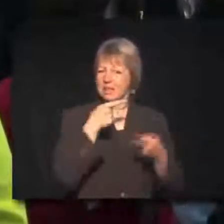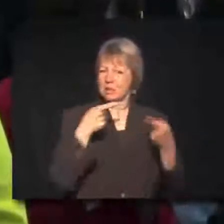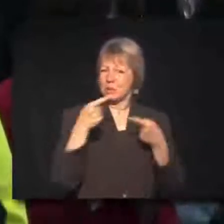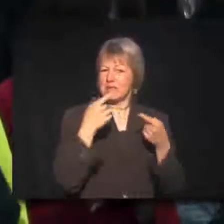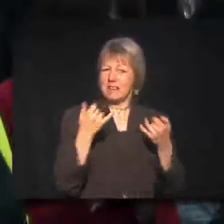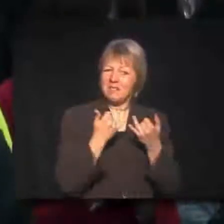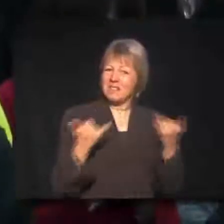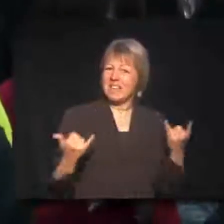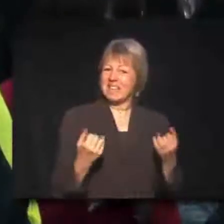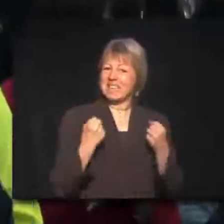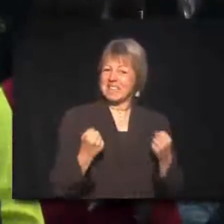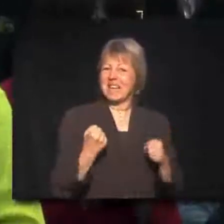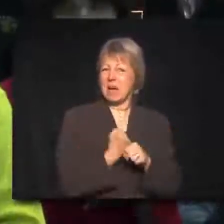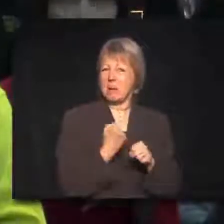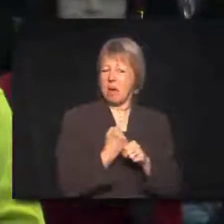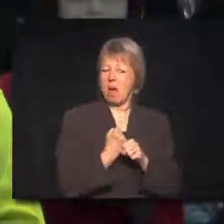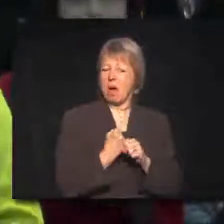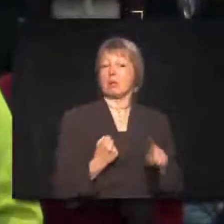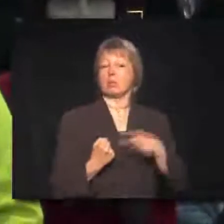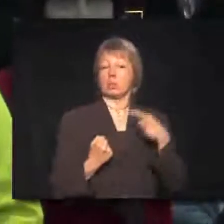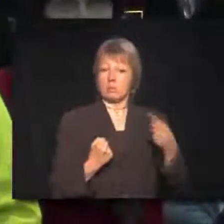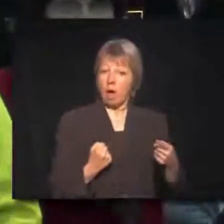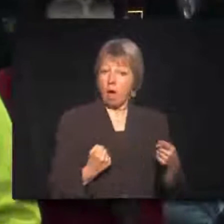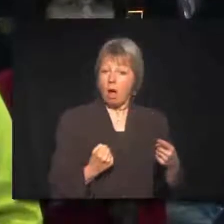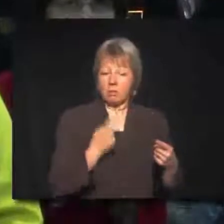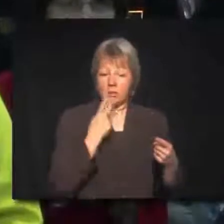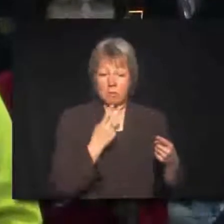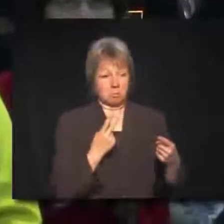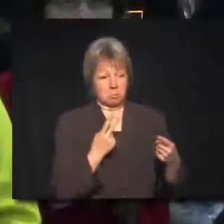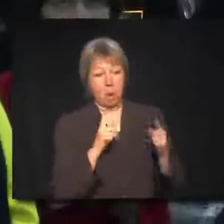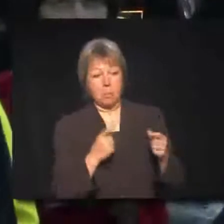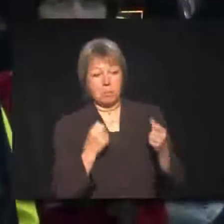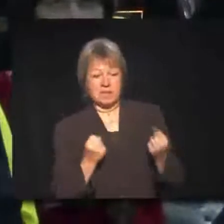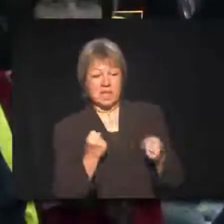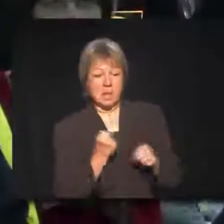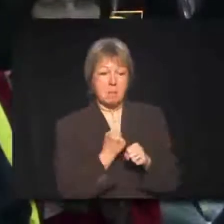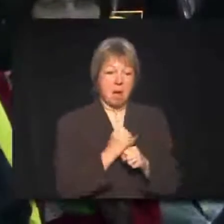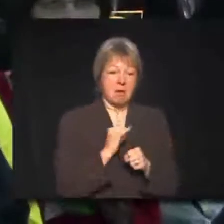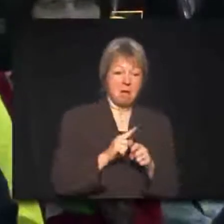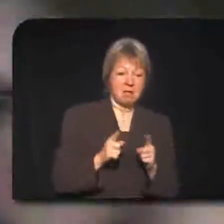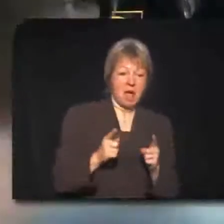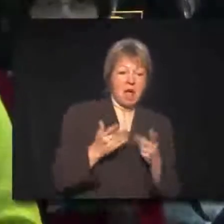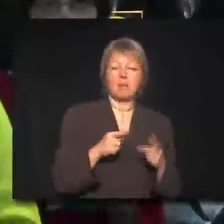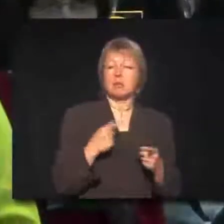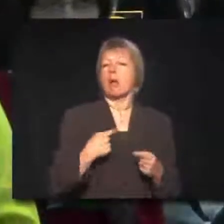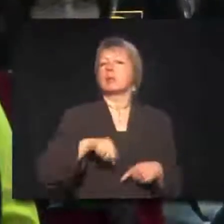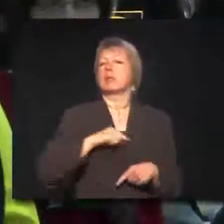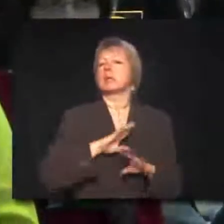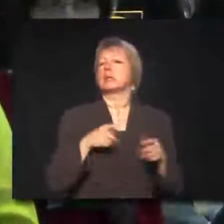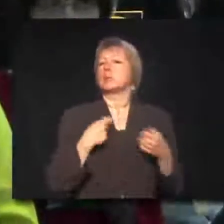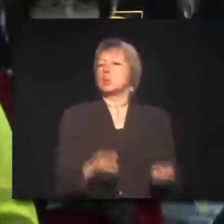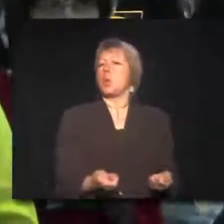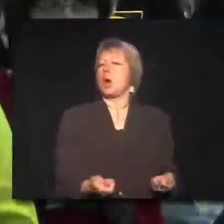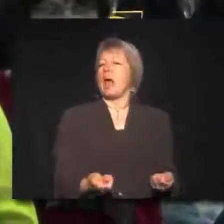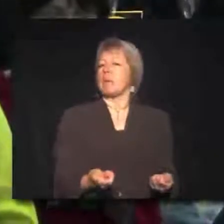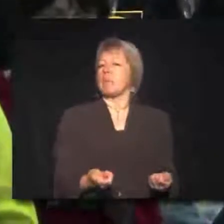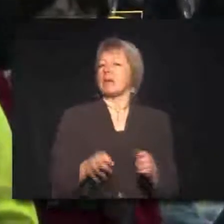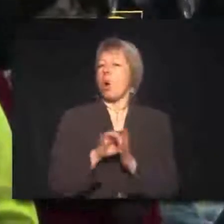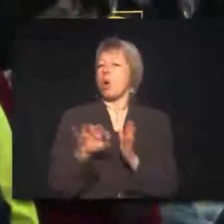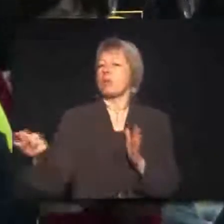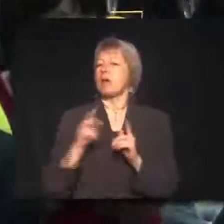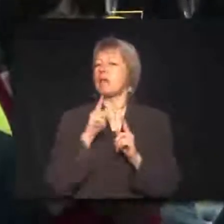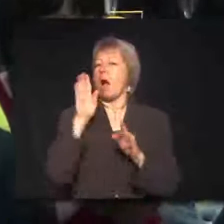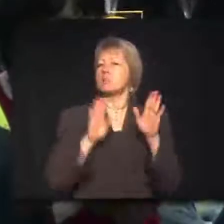Ding sicher machen können und als wir dann feststellen dass wir nicht sagen können ob wir sicher machen können geben wir nicht zu dass wir es nicht sicher machen können sondern sagen